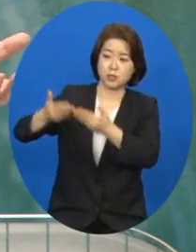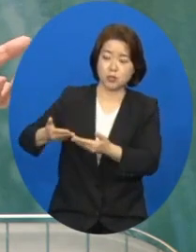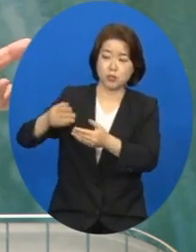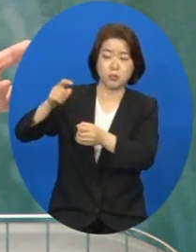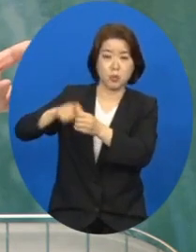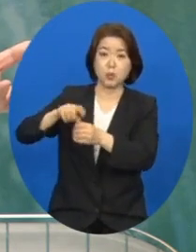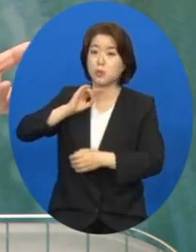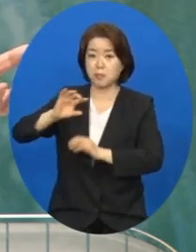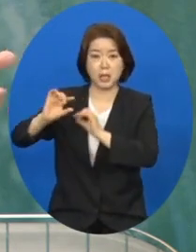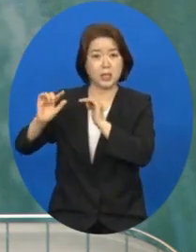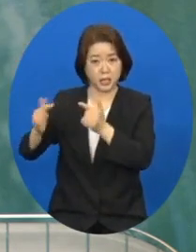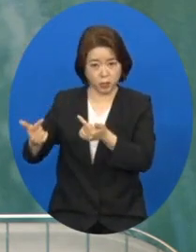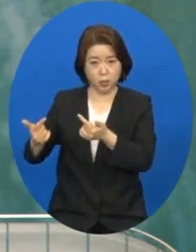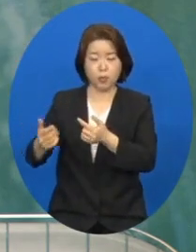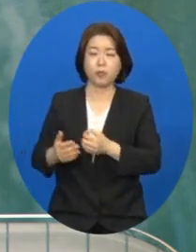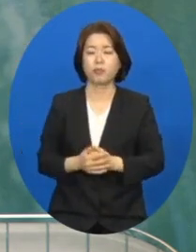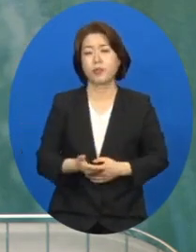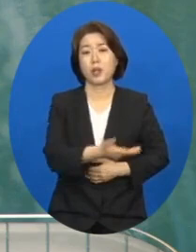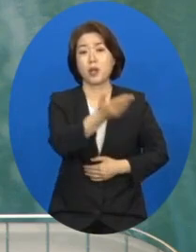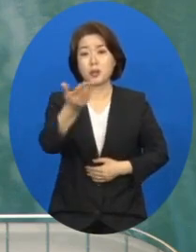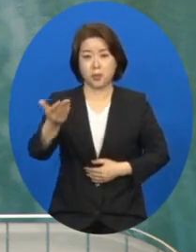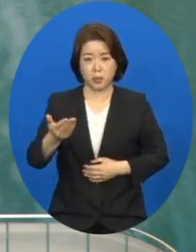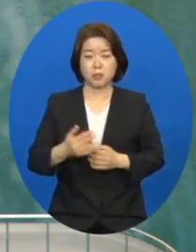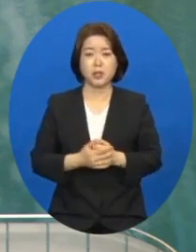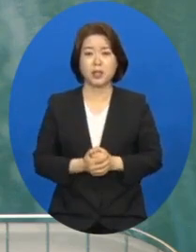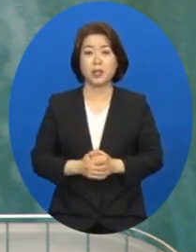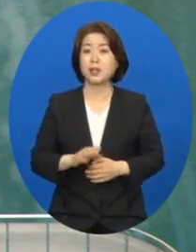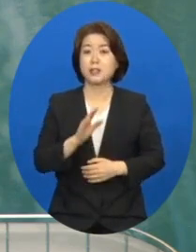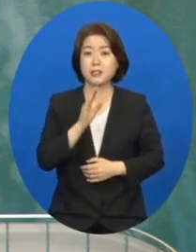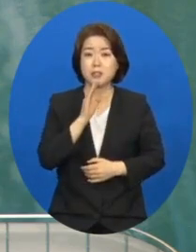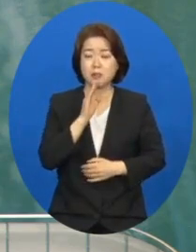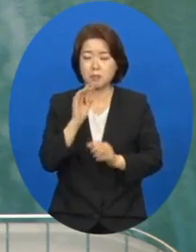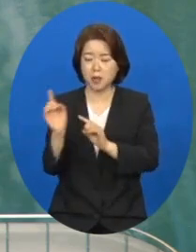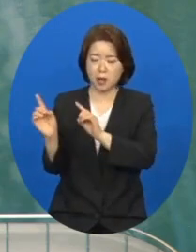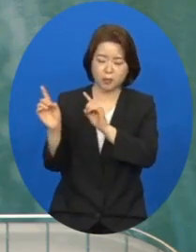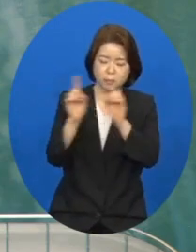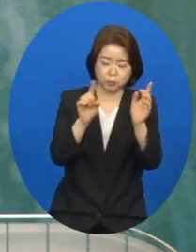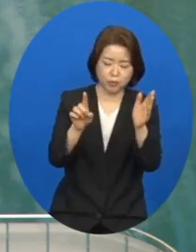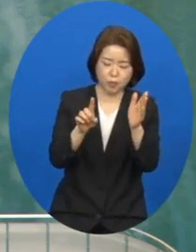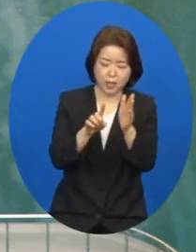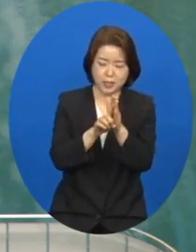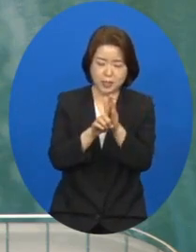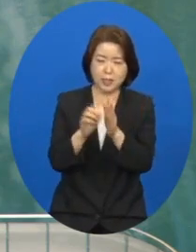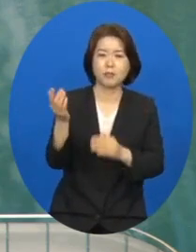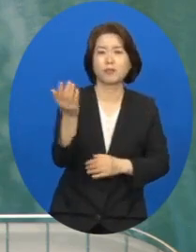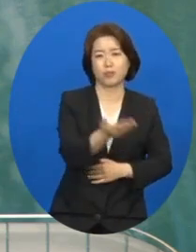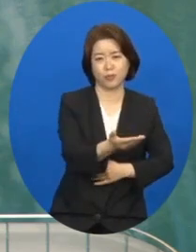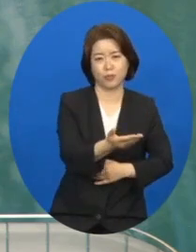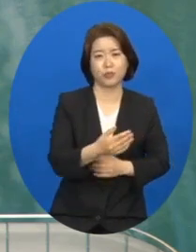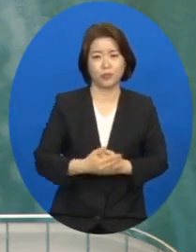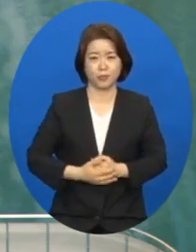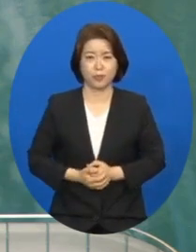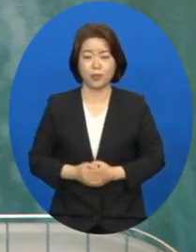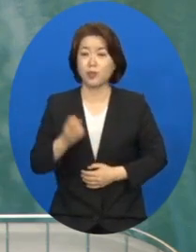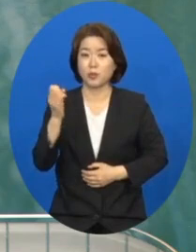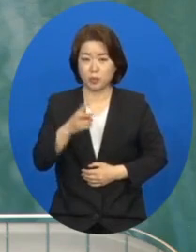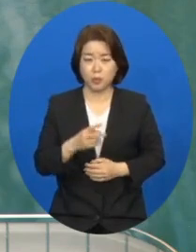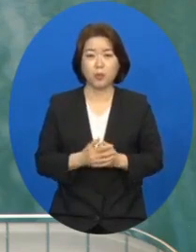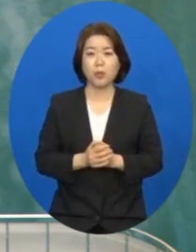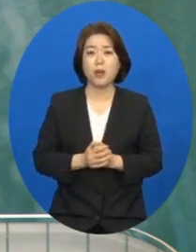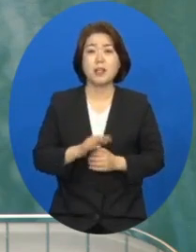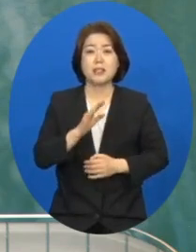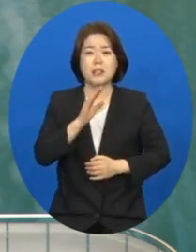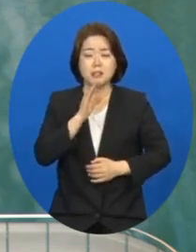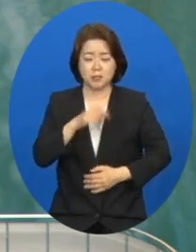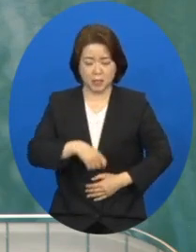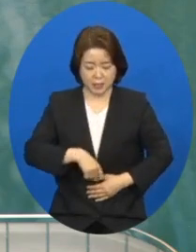게 아닙니다. 여러분에게 정말 부활의 신앙을 갖게 하시려고, 그리고 정말